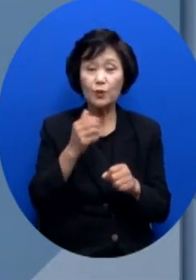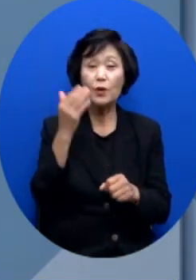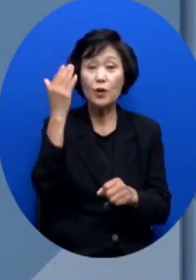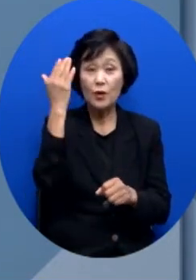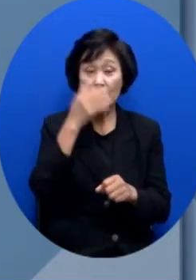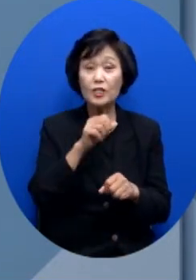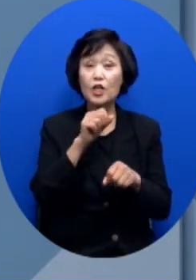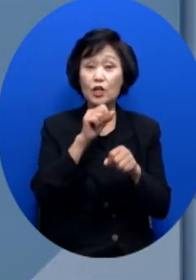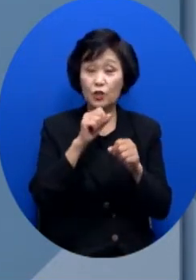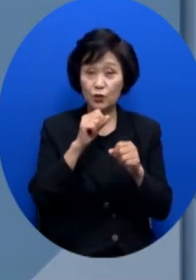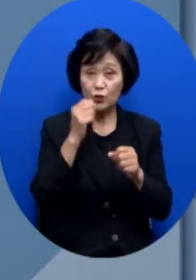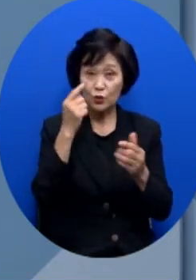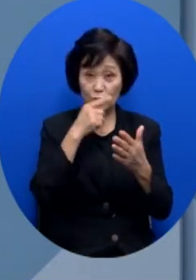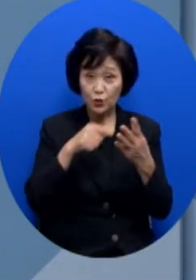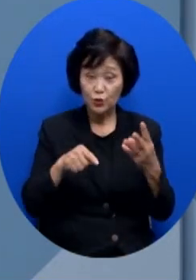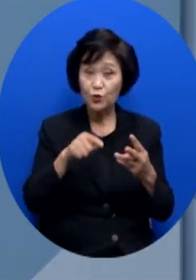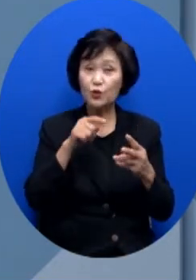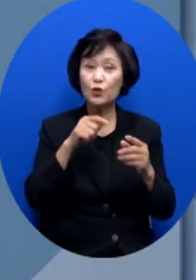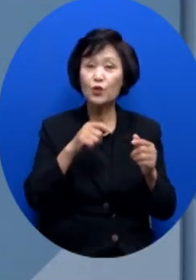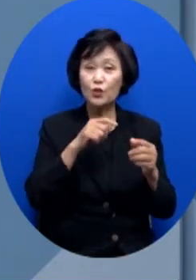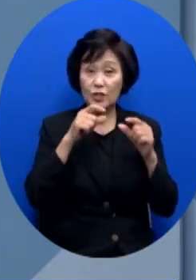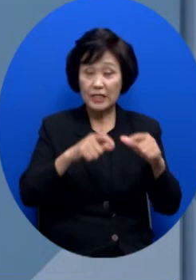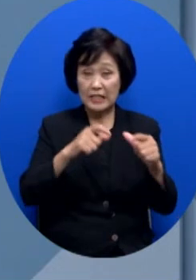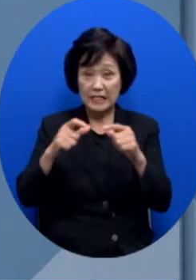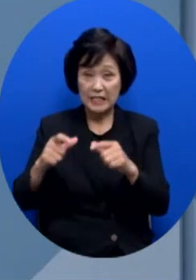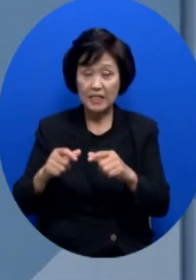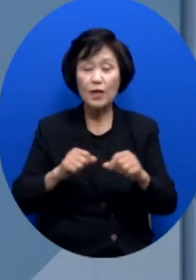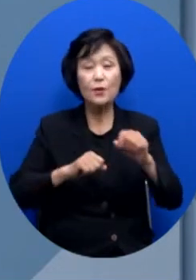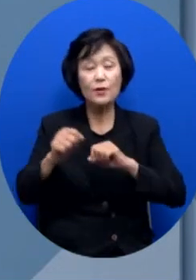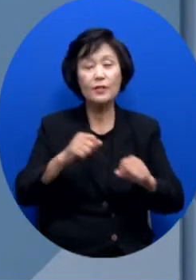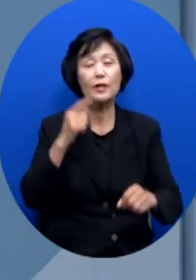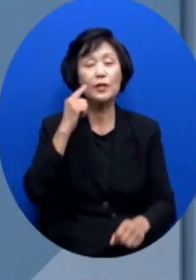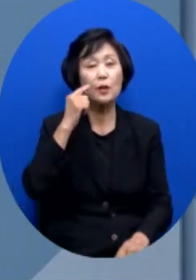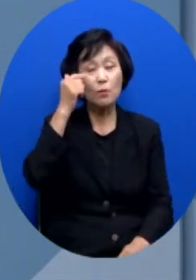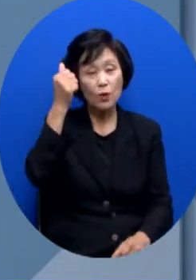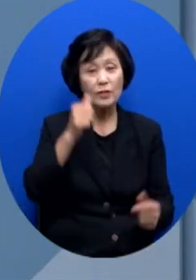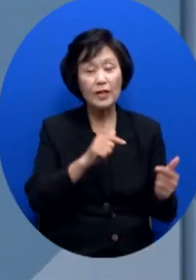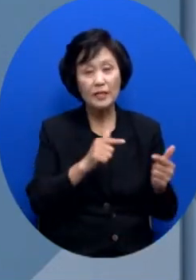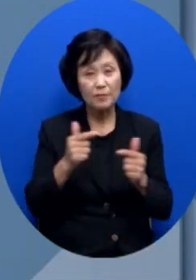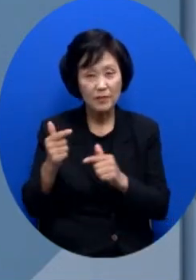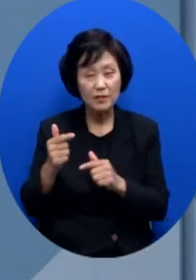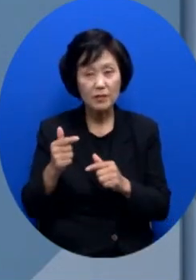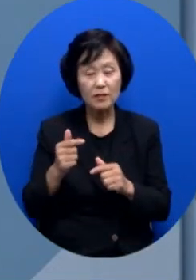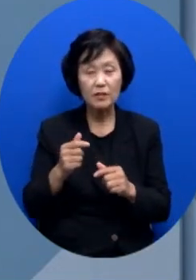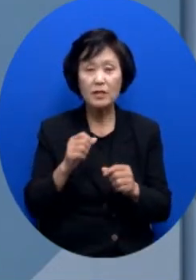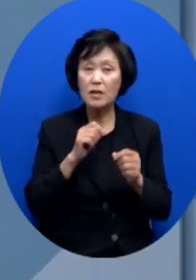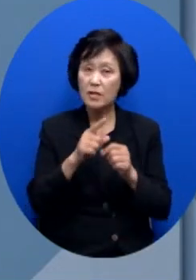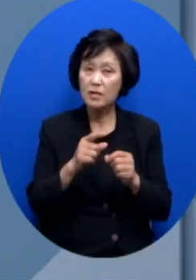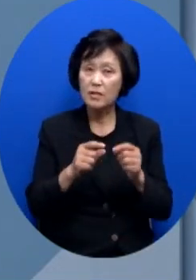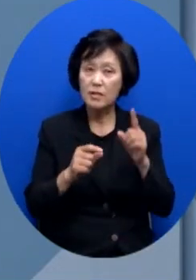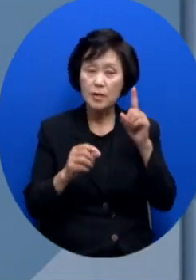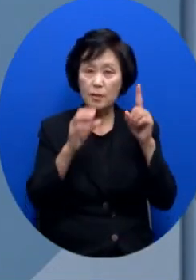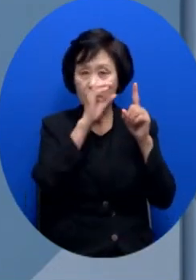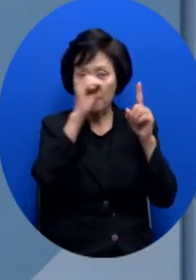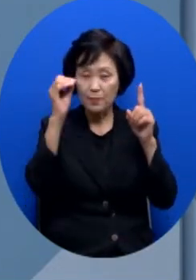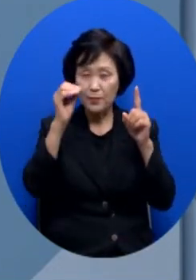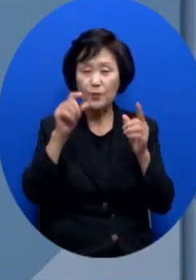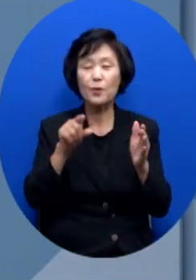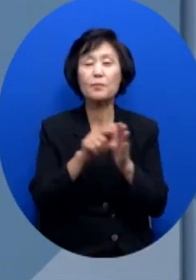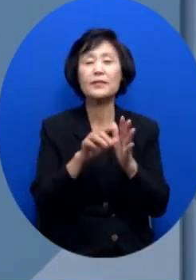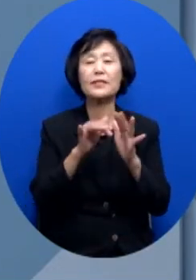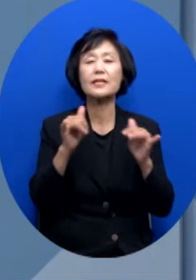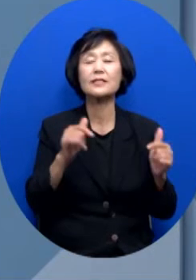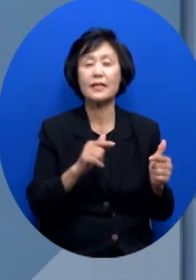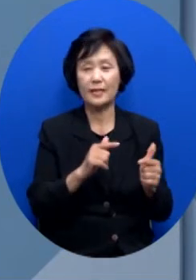거기에 활동하는 목사님들이 뭐 거의 100% 크리스찬들입니다. 그래서 하나님의 사랑,